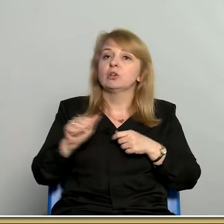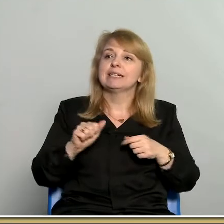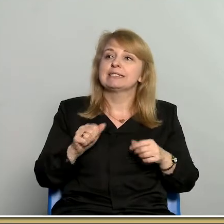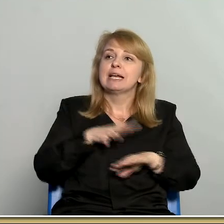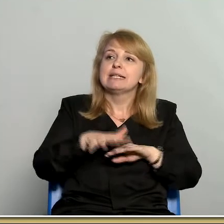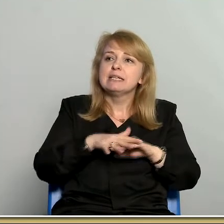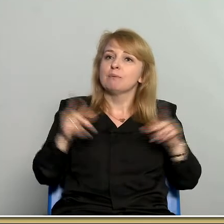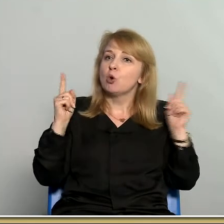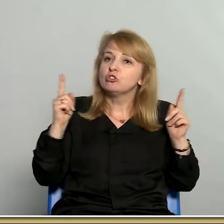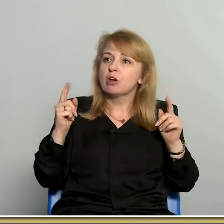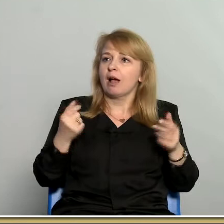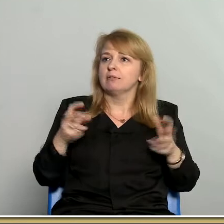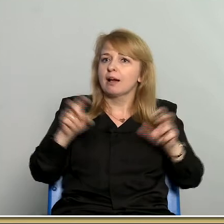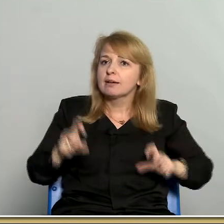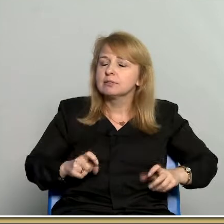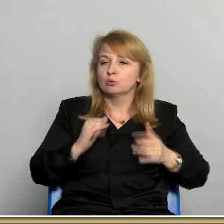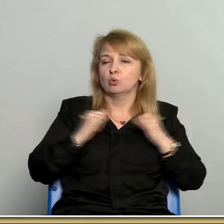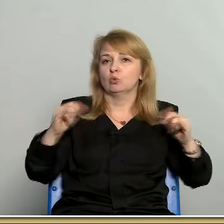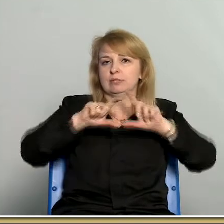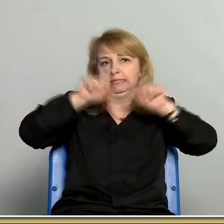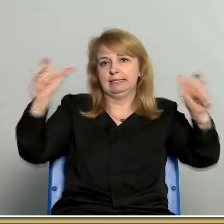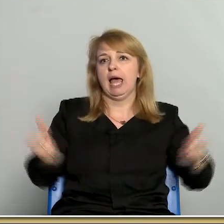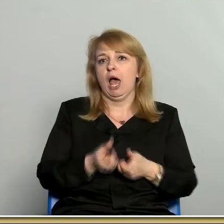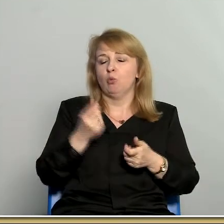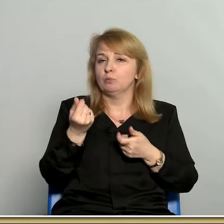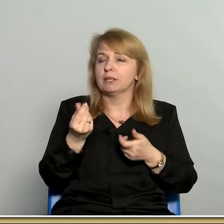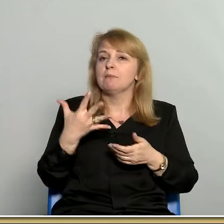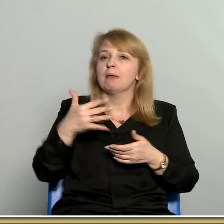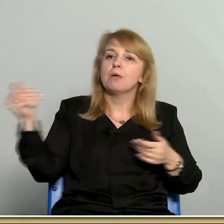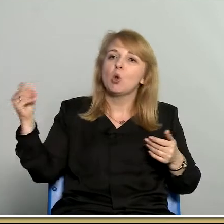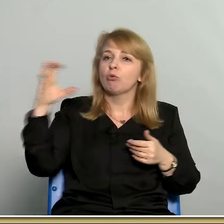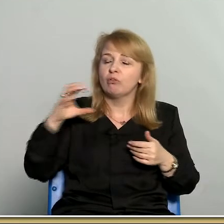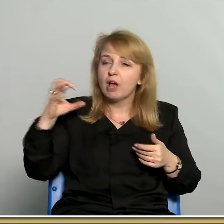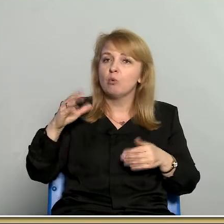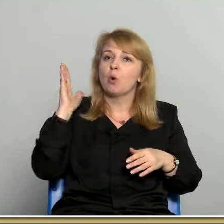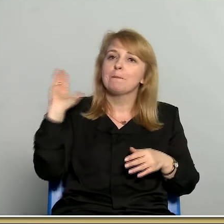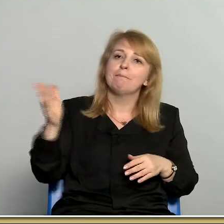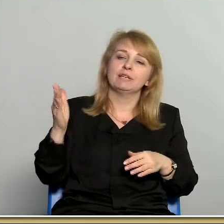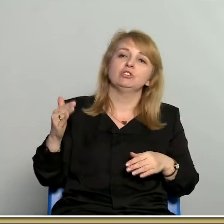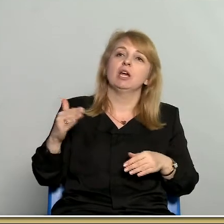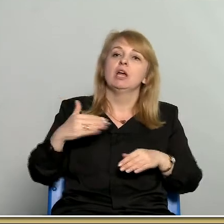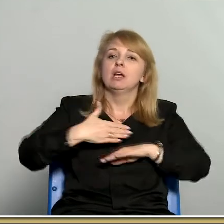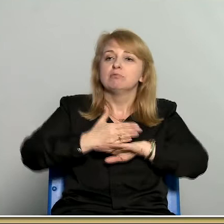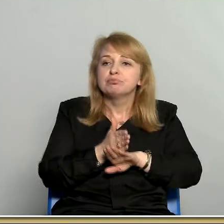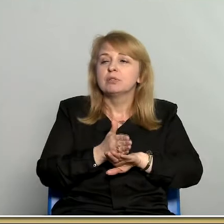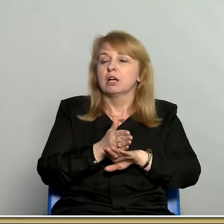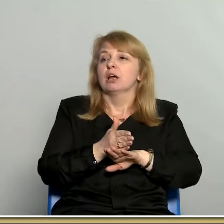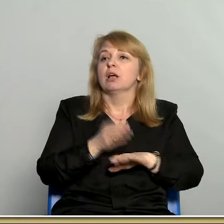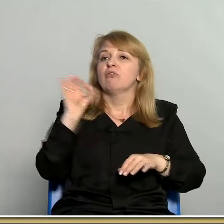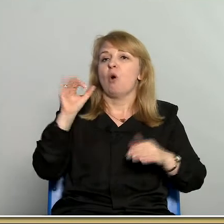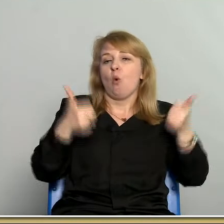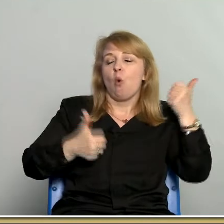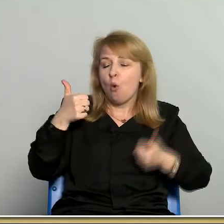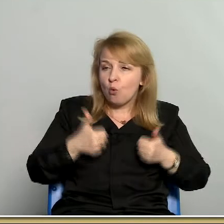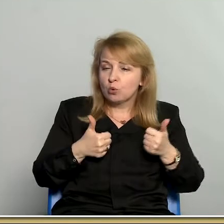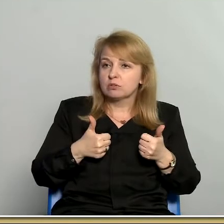zjawiskami katastrofalnymi, całość alokacji w kwocie 5 milionów euro będzie przeznaczona na ten konkurs.